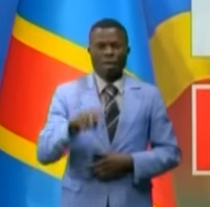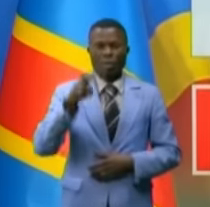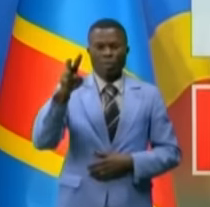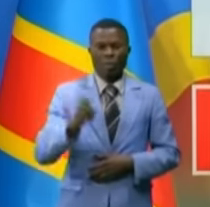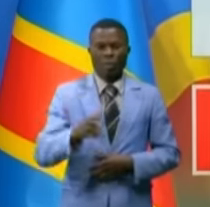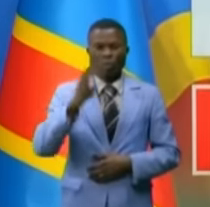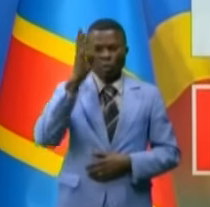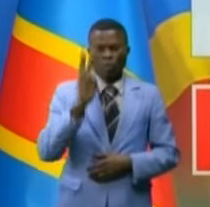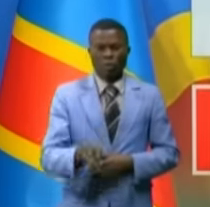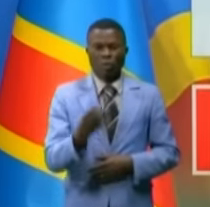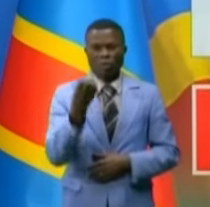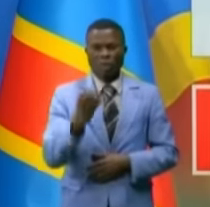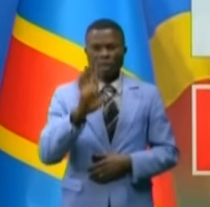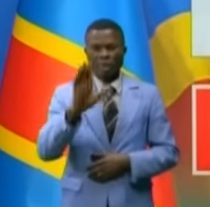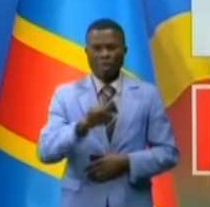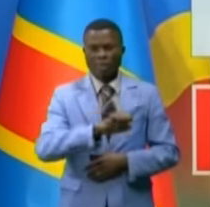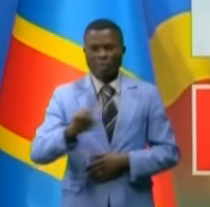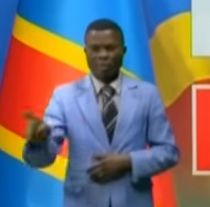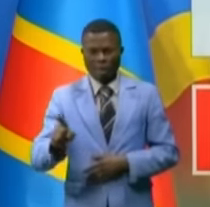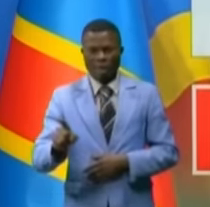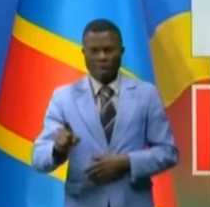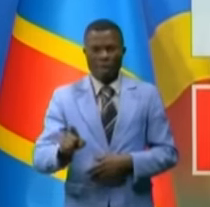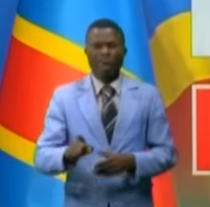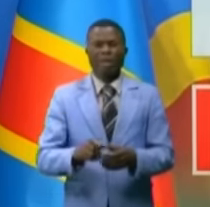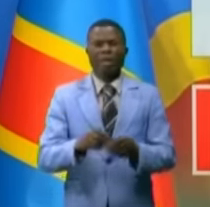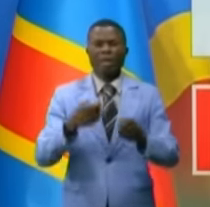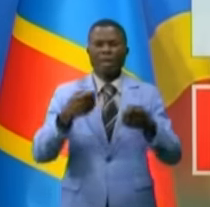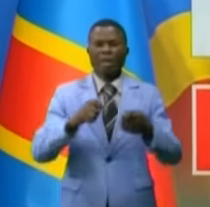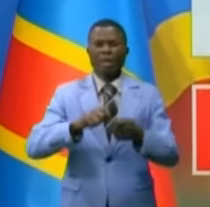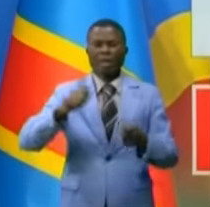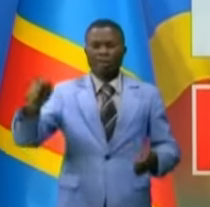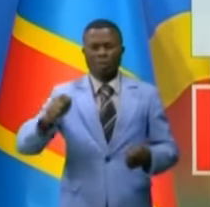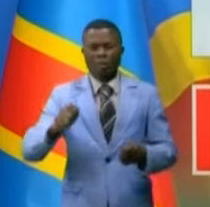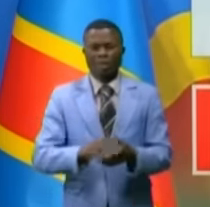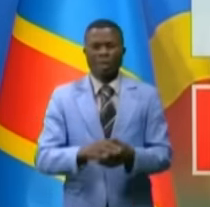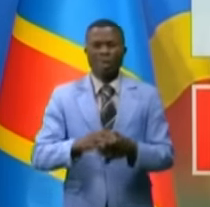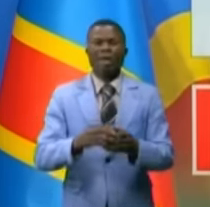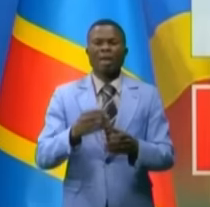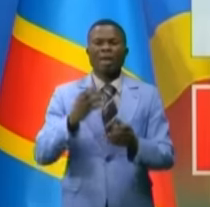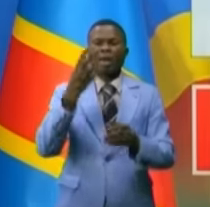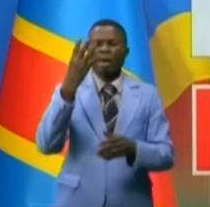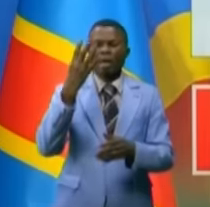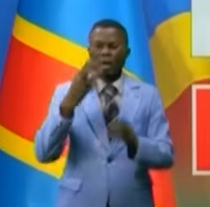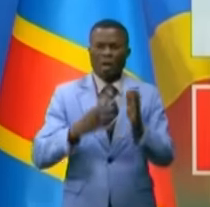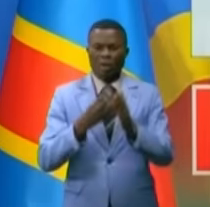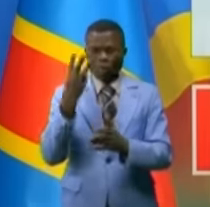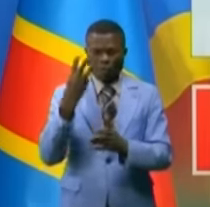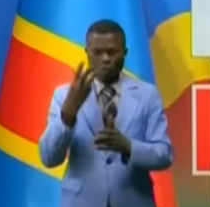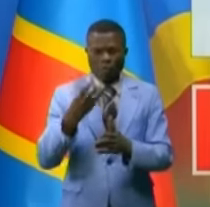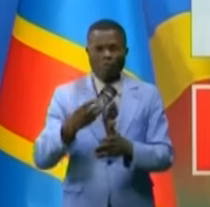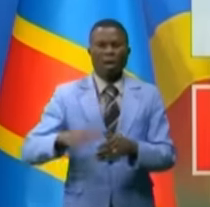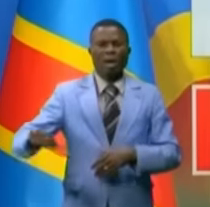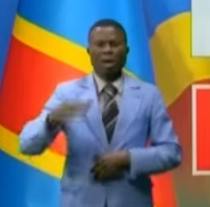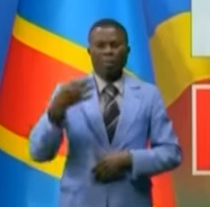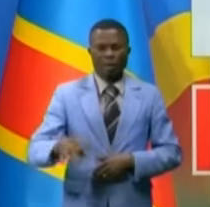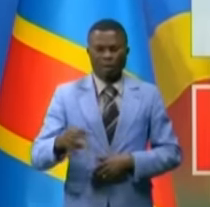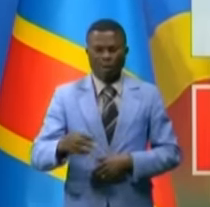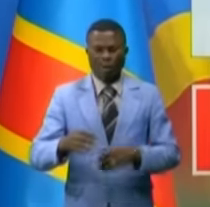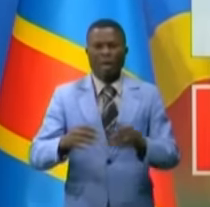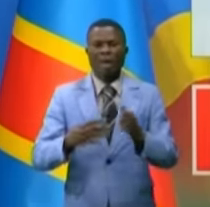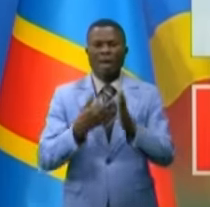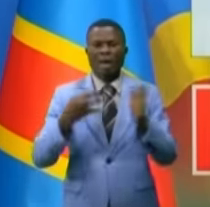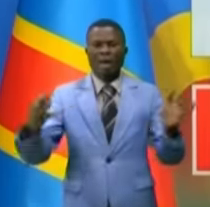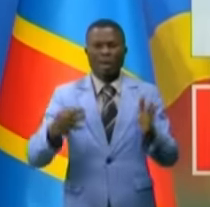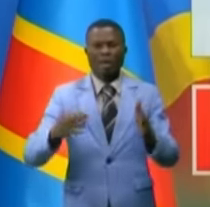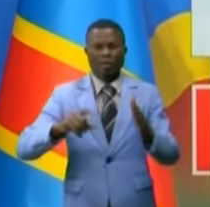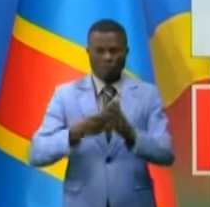2 345 000 km². C'est pratiquement 4 fois la France, 80 fois la Belgique. Et donc, vous comprenez bien, comme venait de